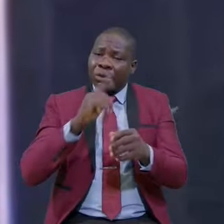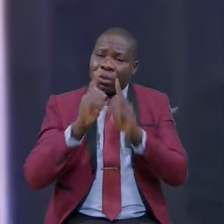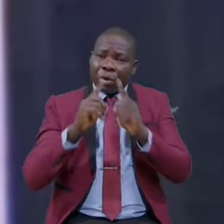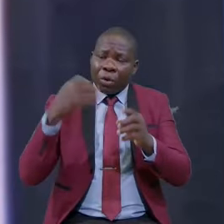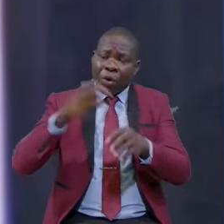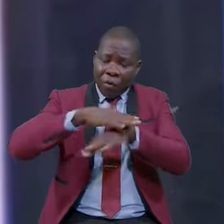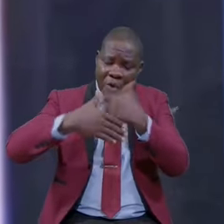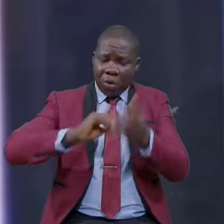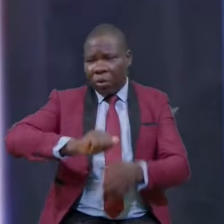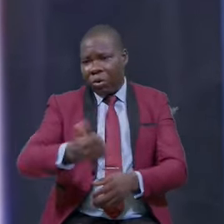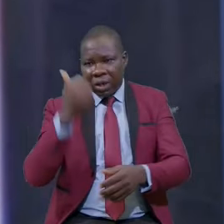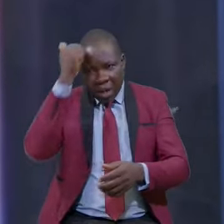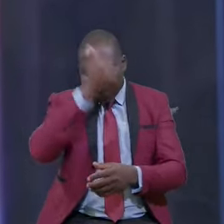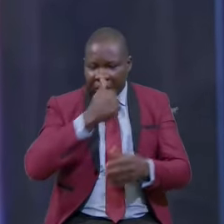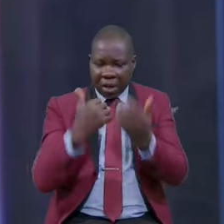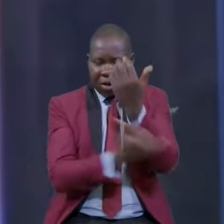Je crois que nous